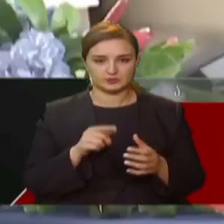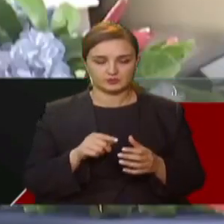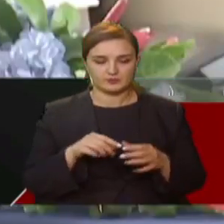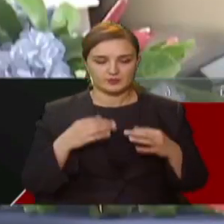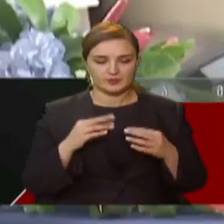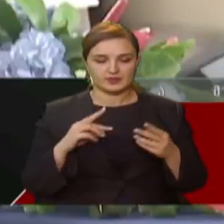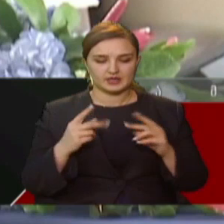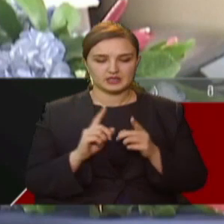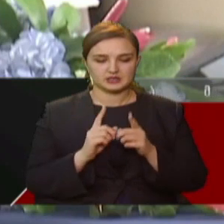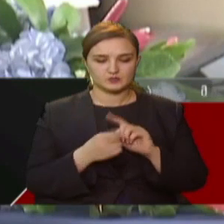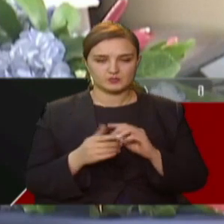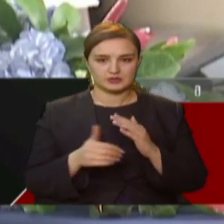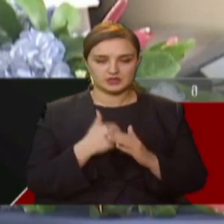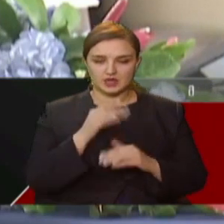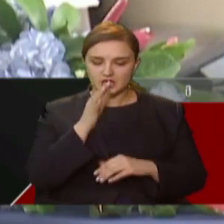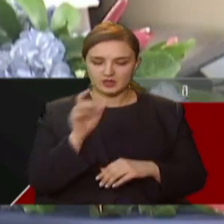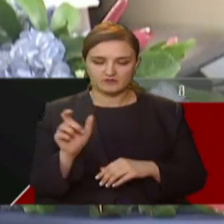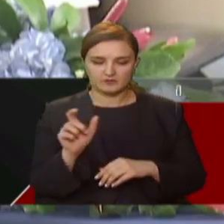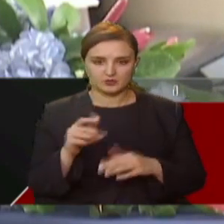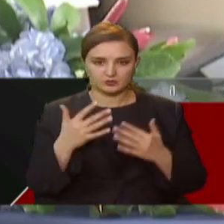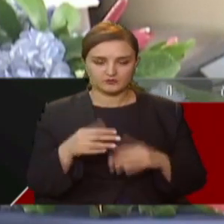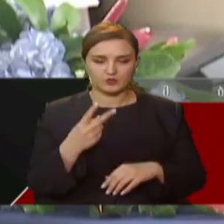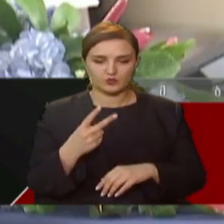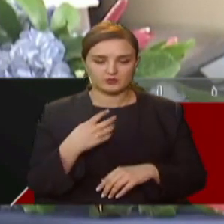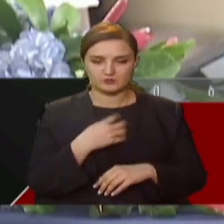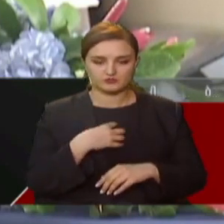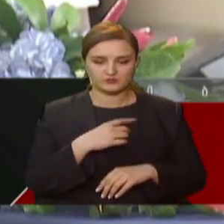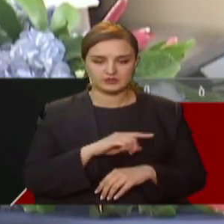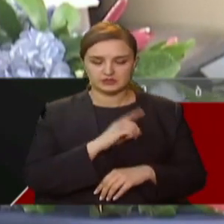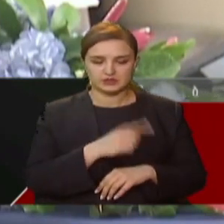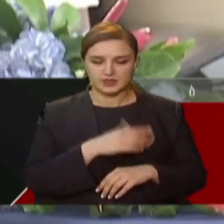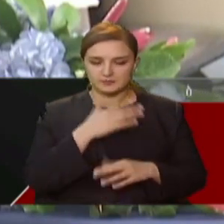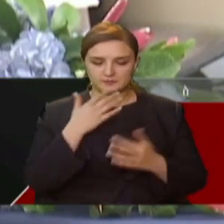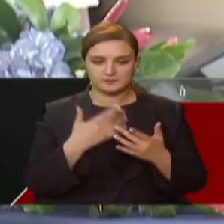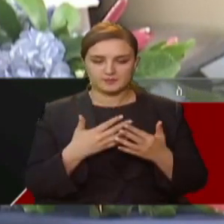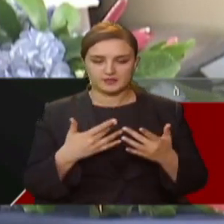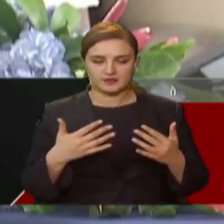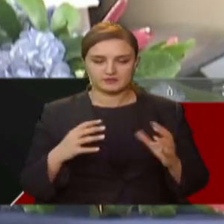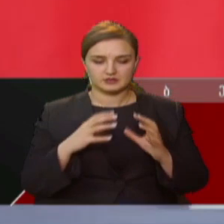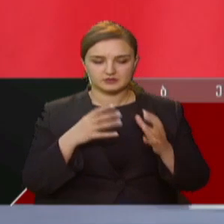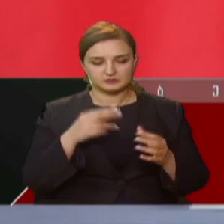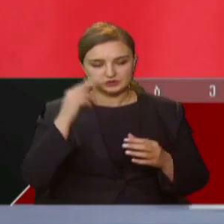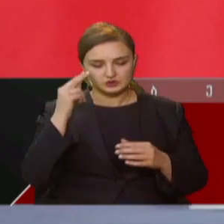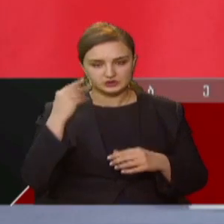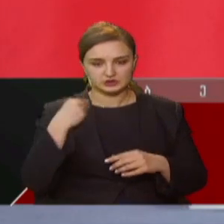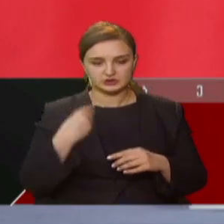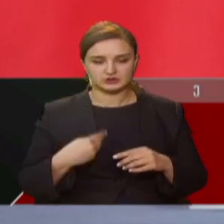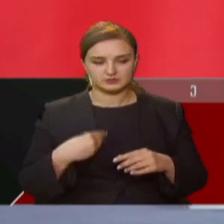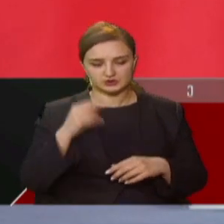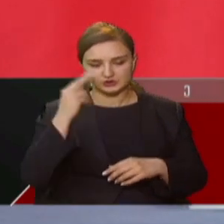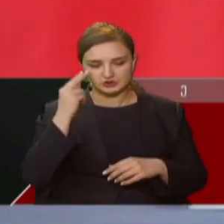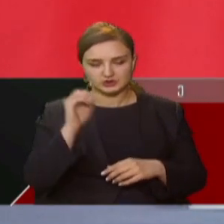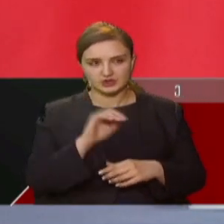da transformatsiis akhal periodshi shevida, rogorc orma mnishlovanma dzalam mraval polarul samqaroshi Chinetma da Saprangetma. Chinetma